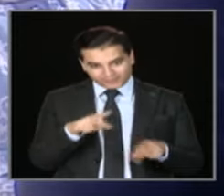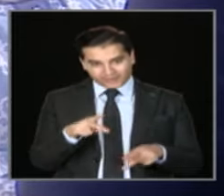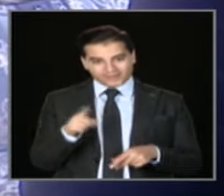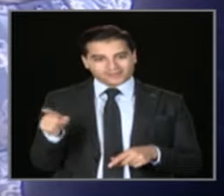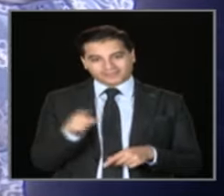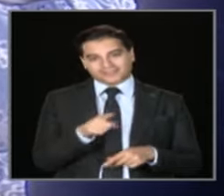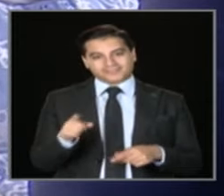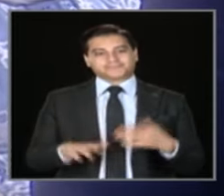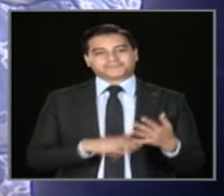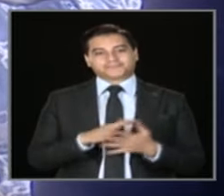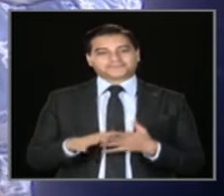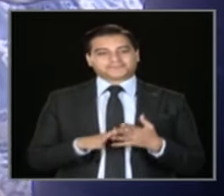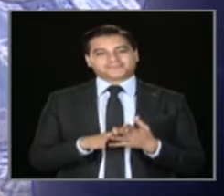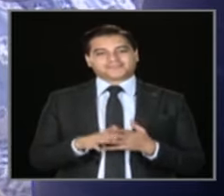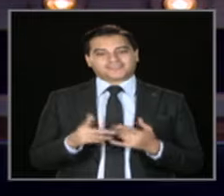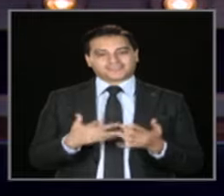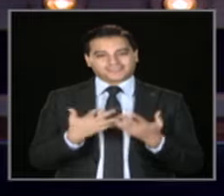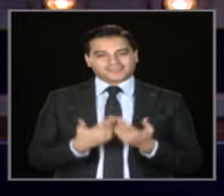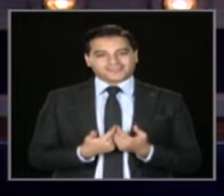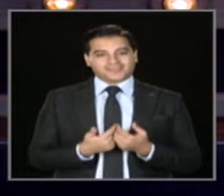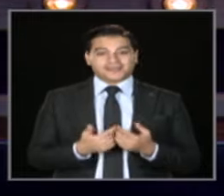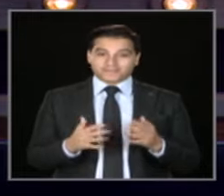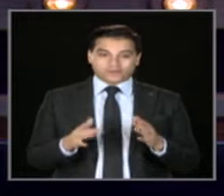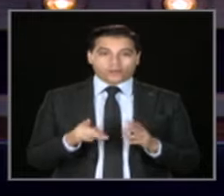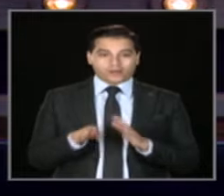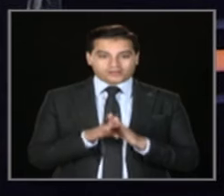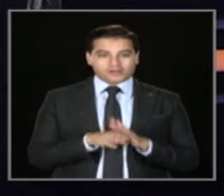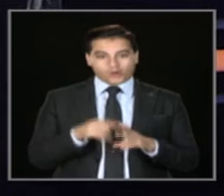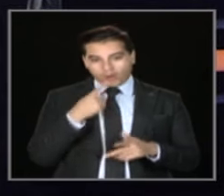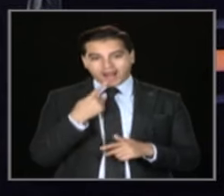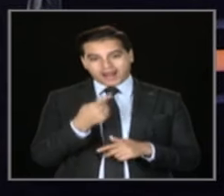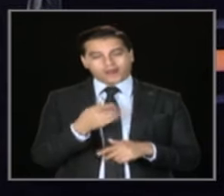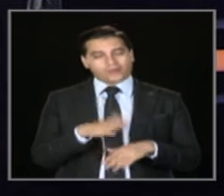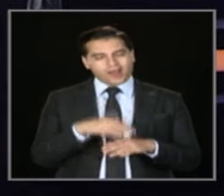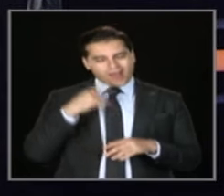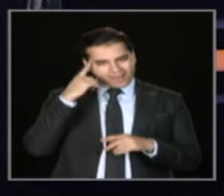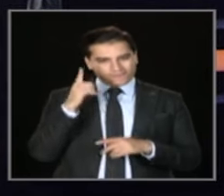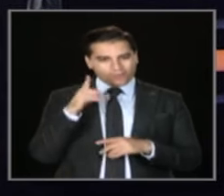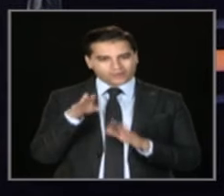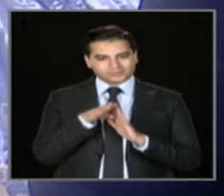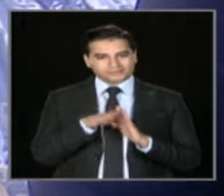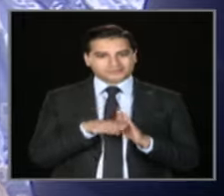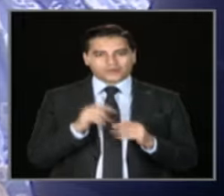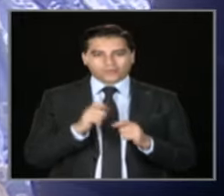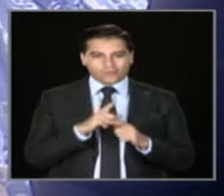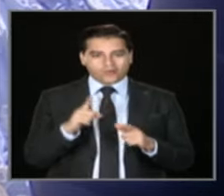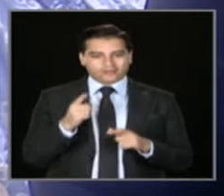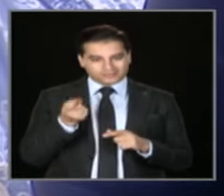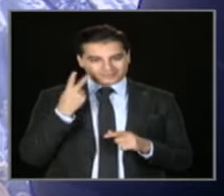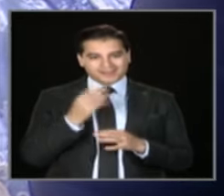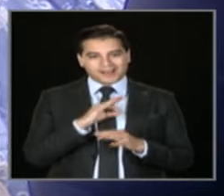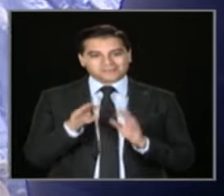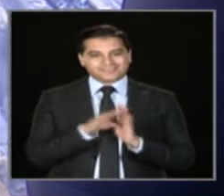ومن هنا اختار القدرات الذهنيه طبعا هو اللي قايل لكم انا عارف ش شفت اه